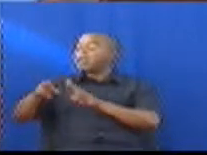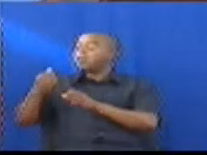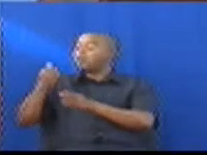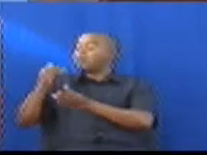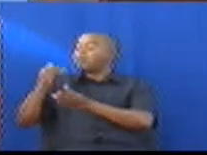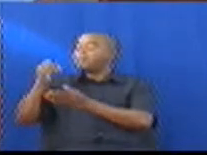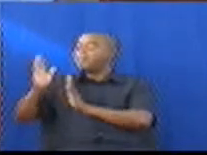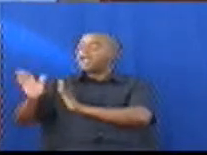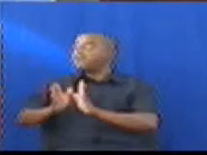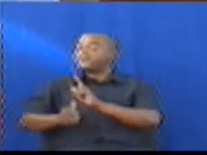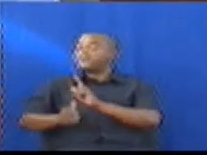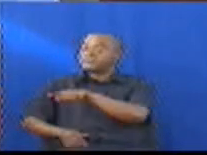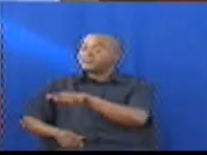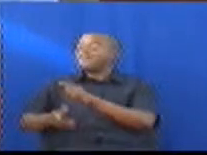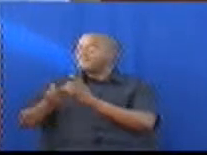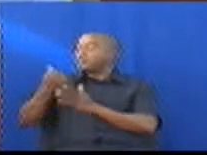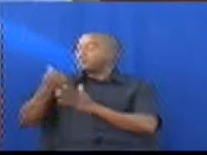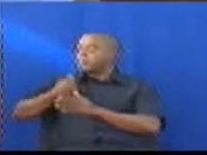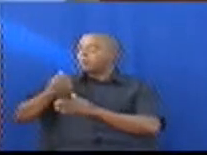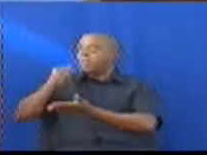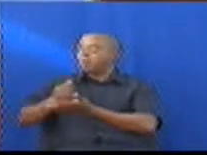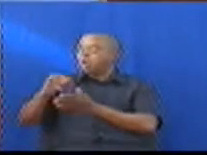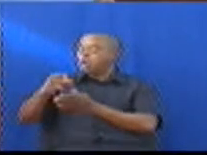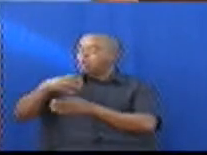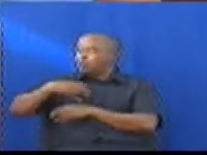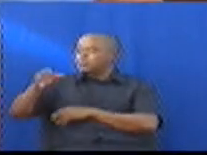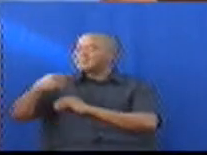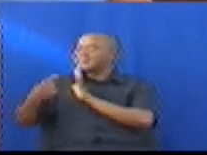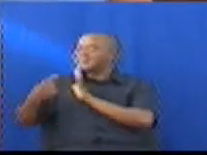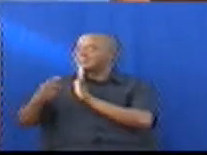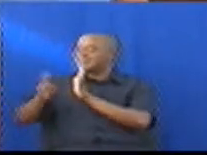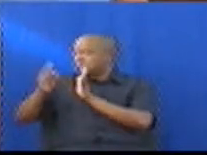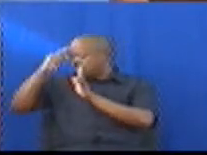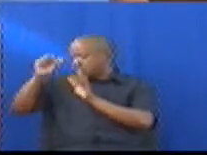inaamua kwa na wizara sita, wizara saba, we just follow suit.